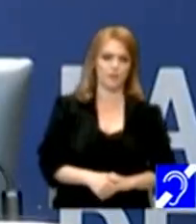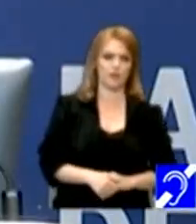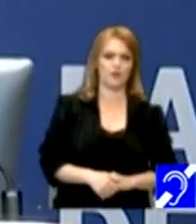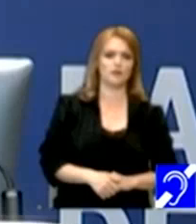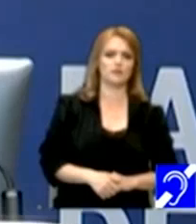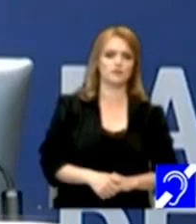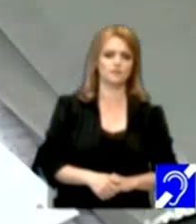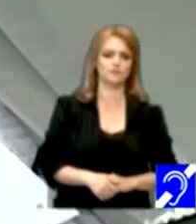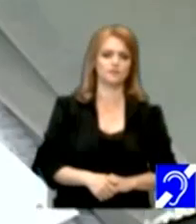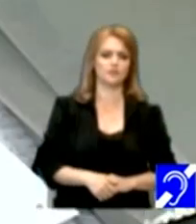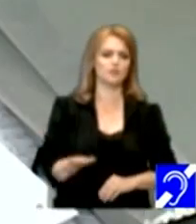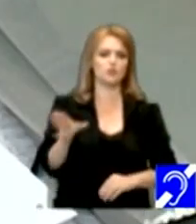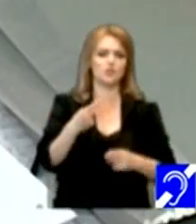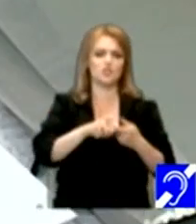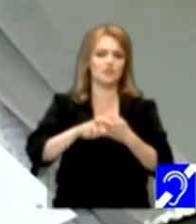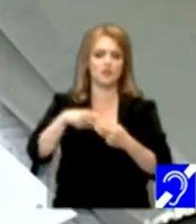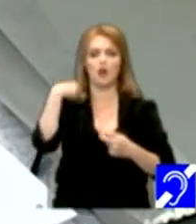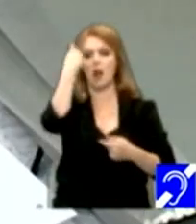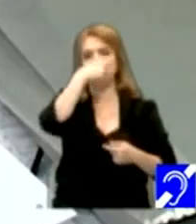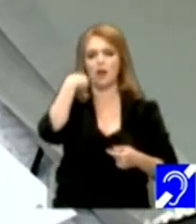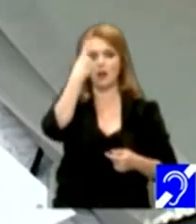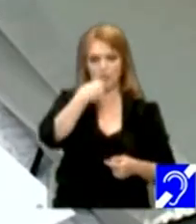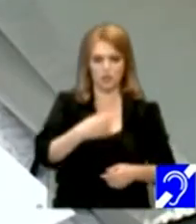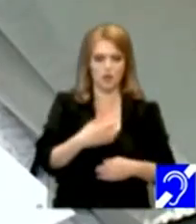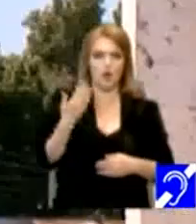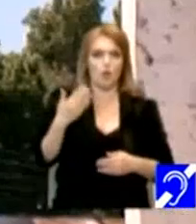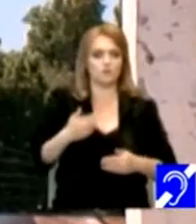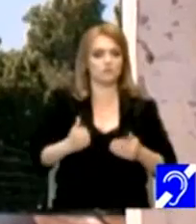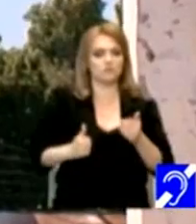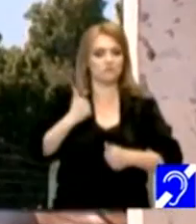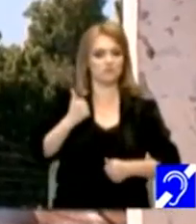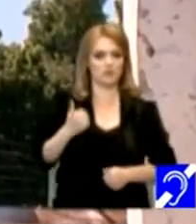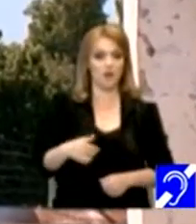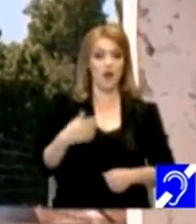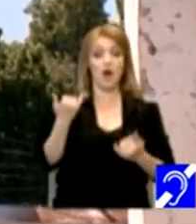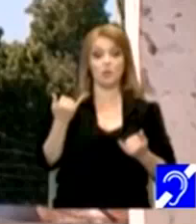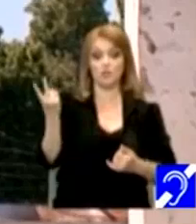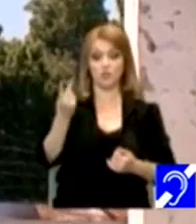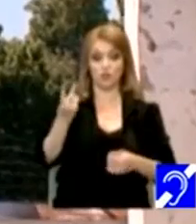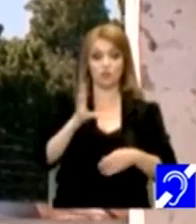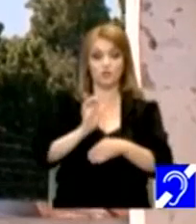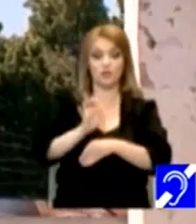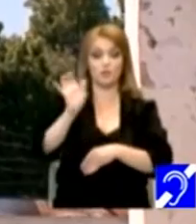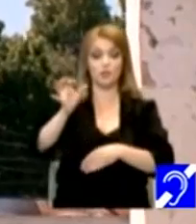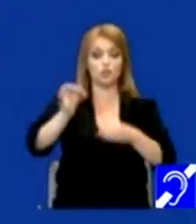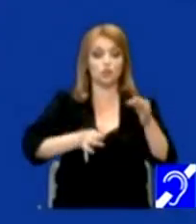imagine Procurorului General. Cei doi inculpați, trimiși acum în judecată, riscă până la 10 ani de închisoare.